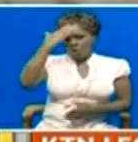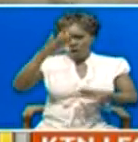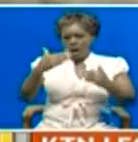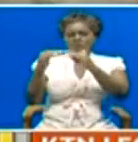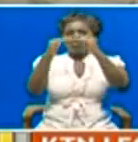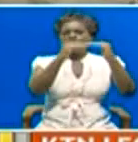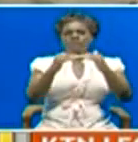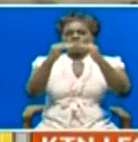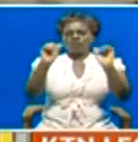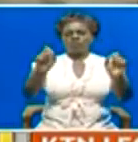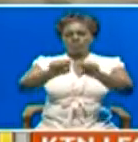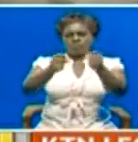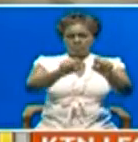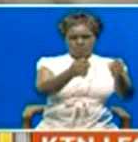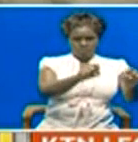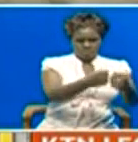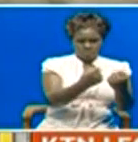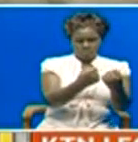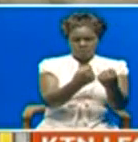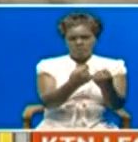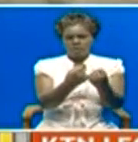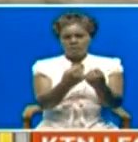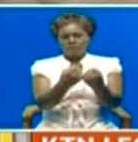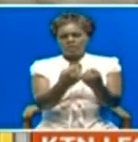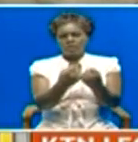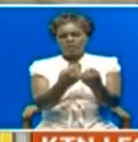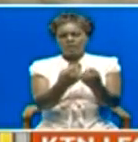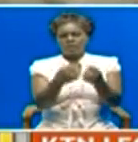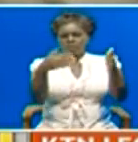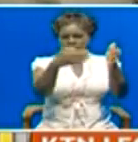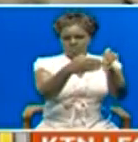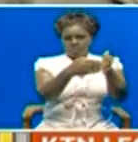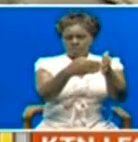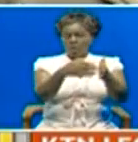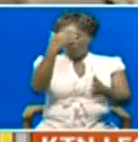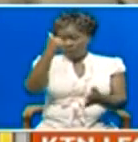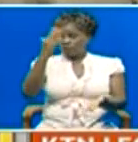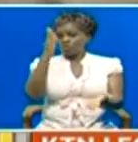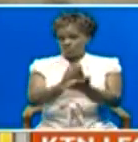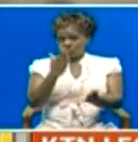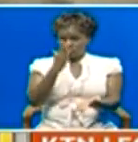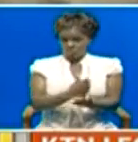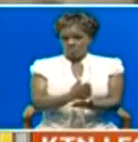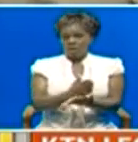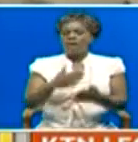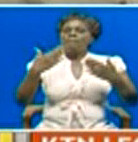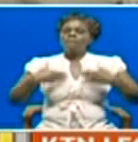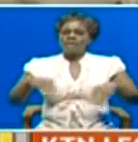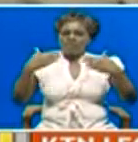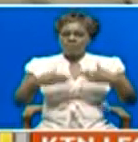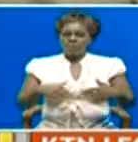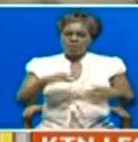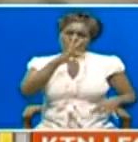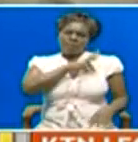of conformity or level of compliance. The ban, because it is true that people are earning a living,